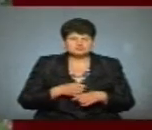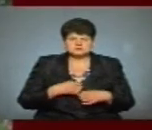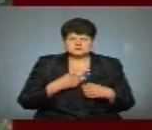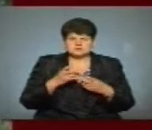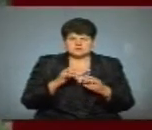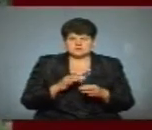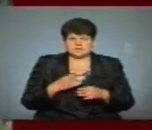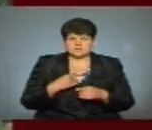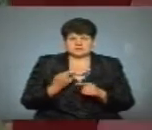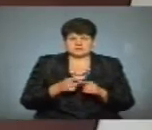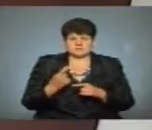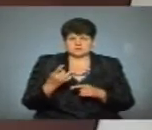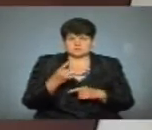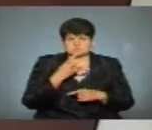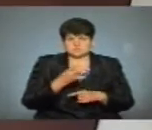таке побачила вперше.